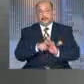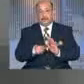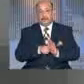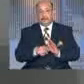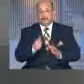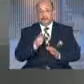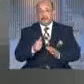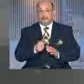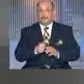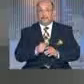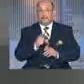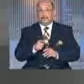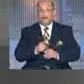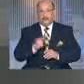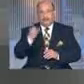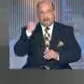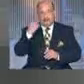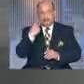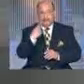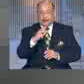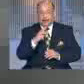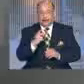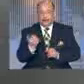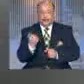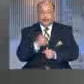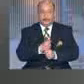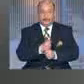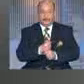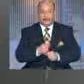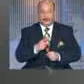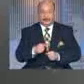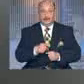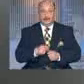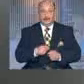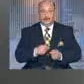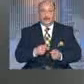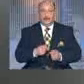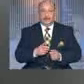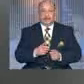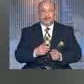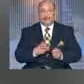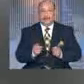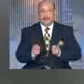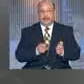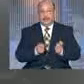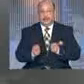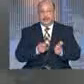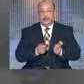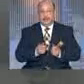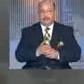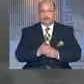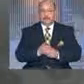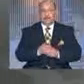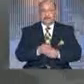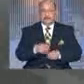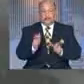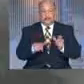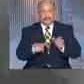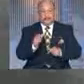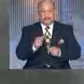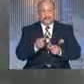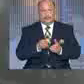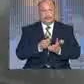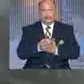نخدم يبدأ دار كاملا نكملها في نهار ونصف. وفي خطوة أخيرة قبل الانطلاق الفعلي في إنجاز